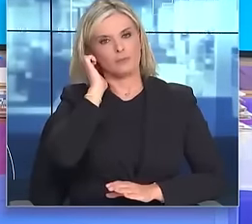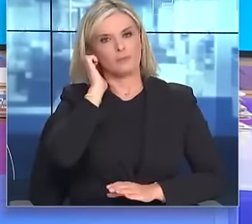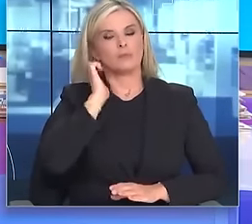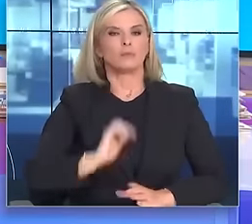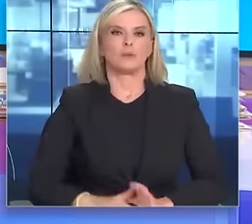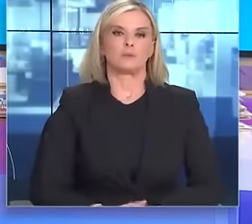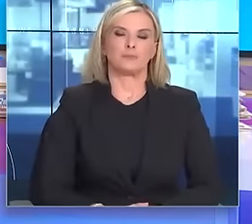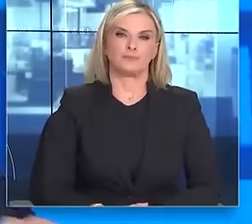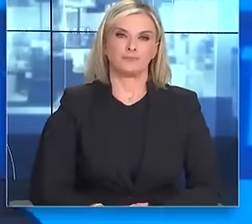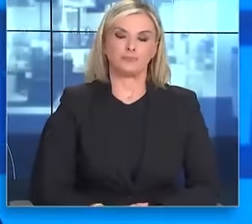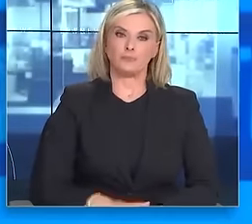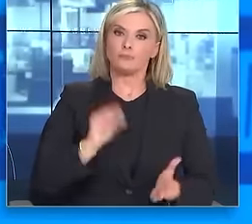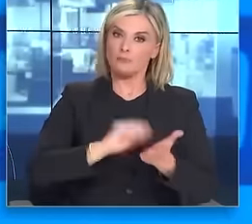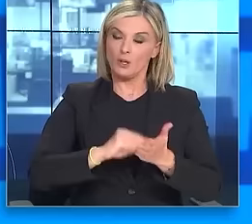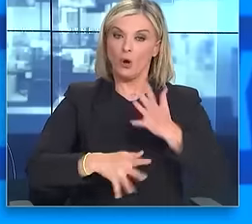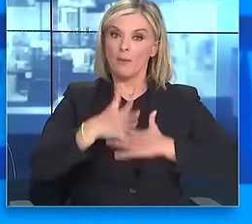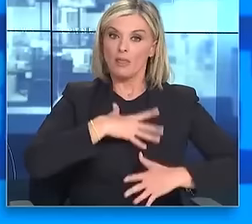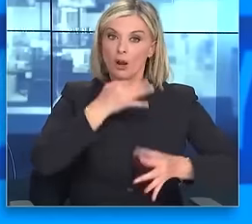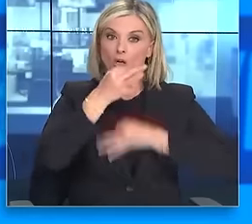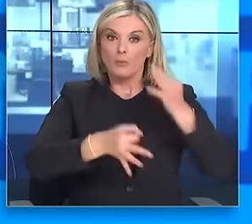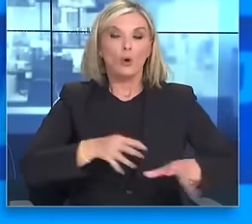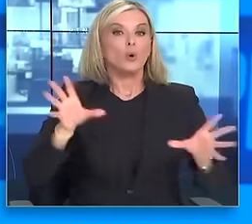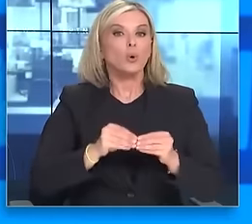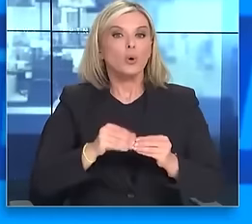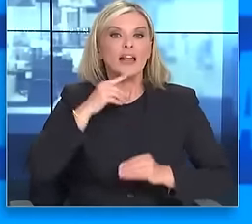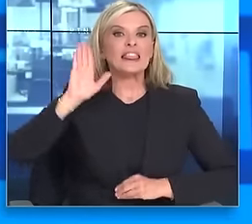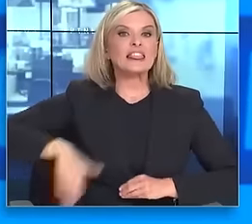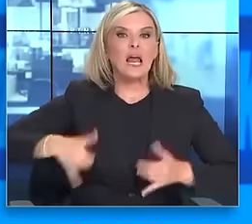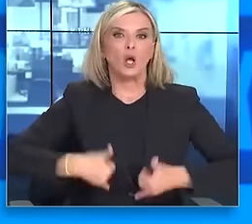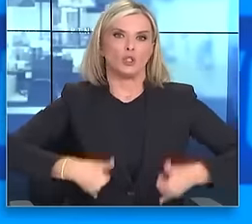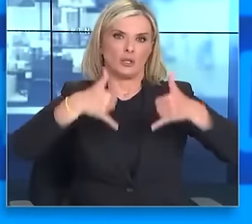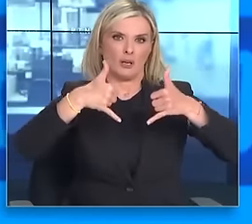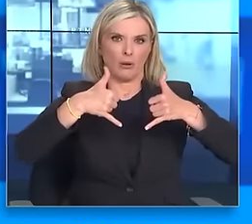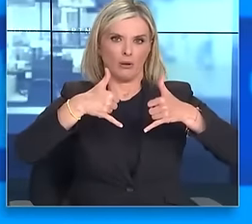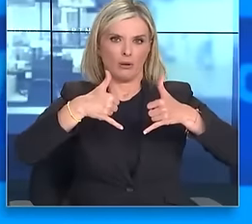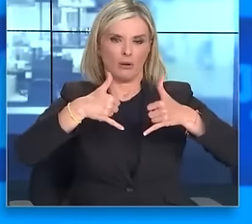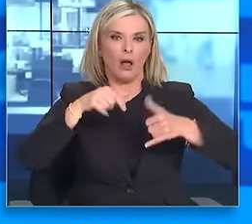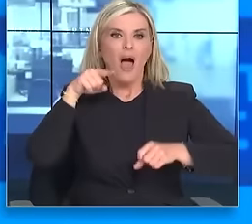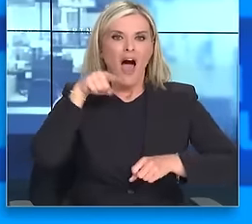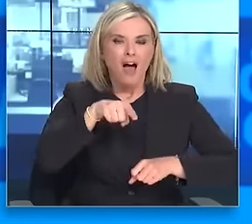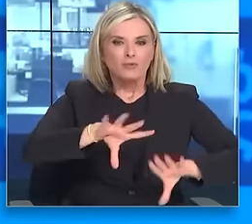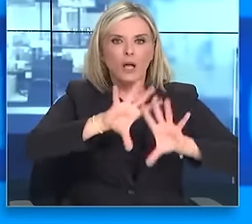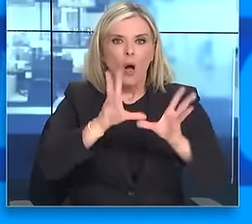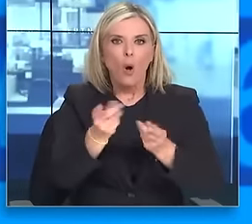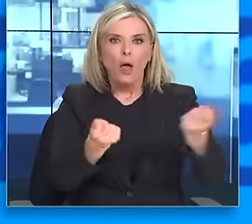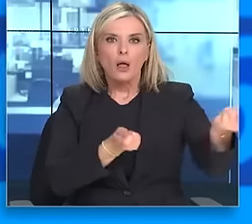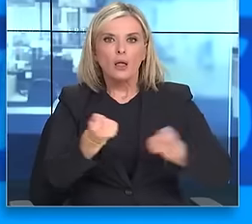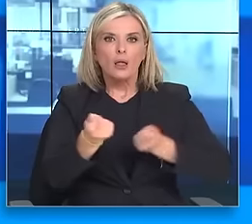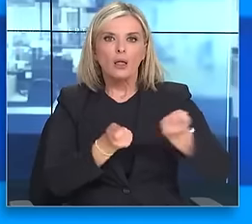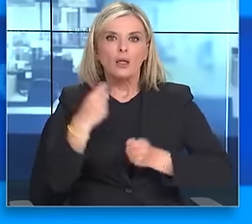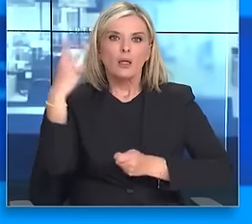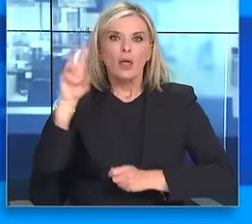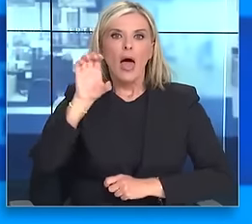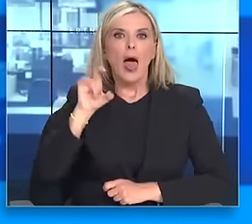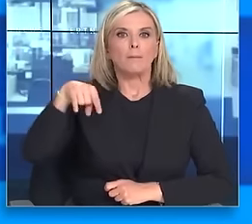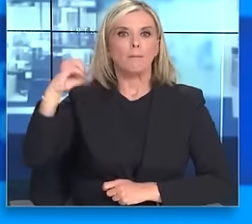κυπέλου. Δεν είχε καμία ανάμειξη η ελληνική κυβέρνηση στο ζήτημα αυτό. Ήταν αποκλειστικά αρμοδιότητα της ΕΠΟ και των ομάδων. Εμείς